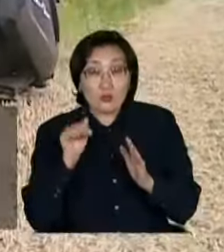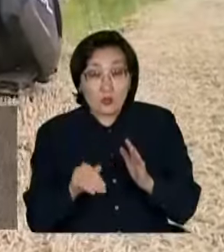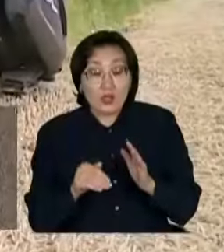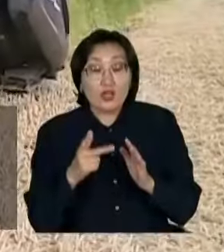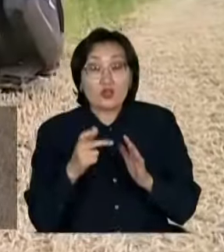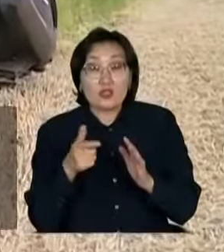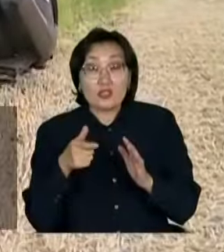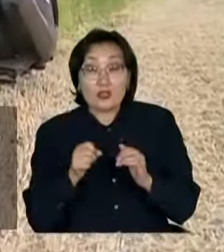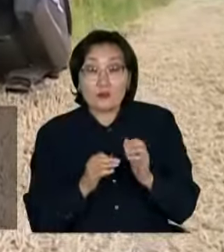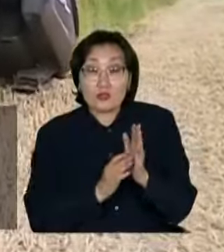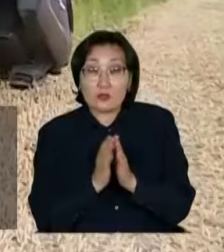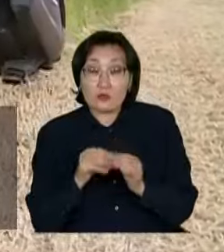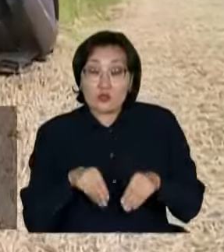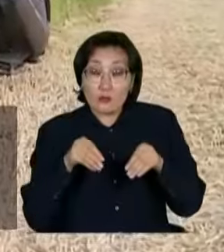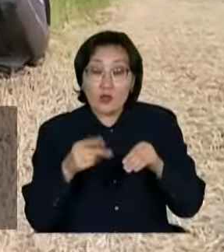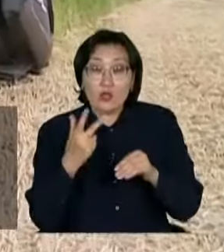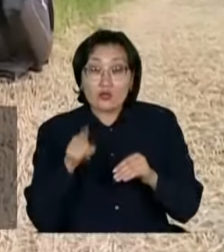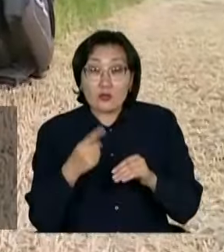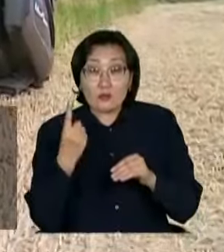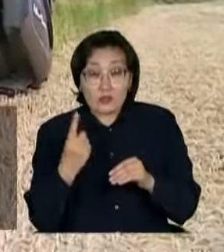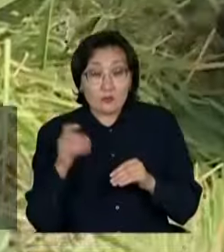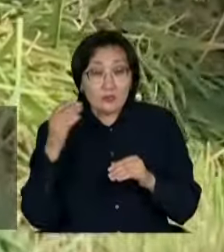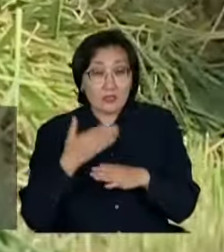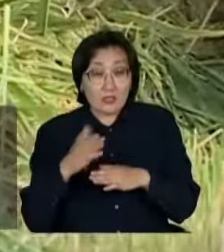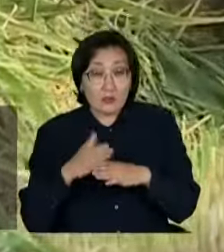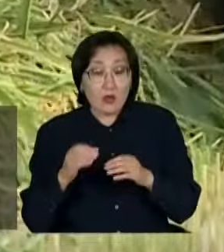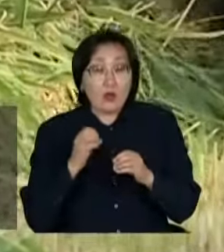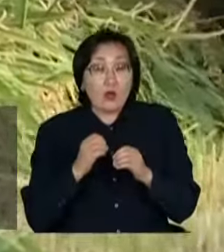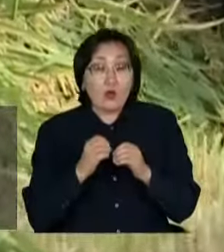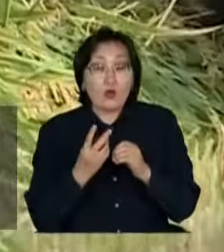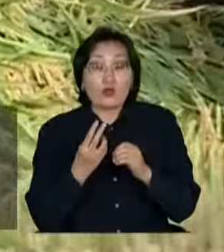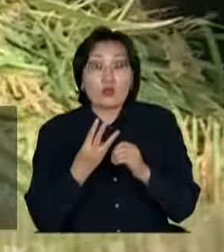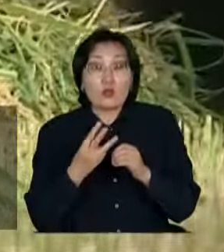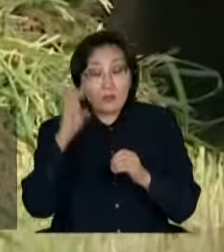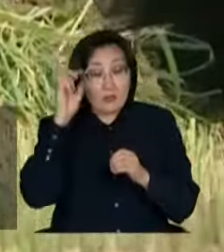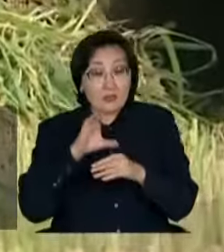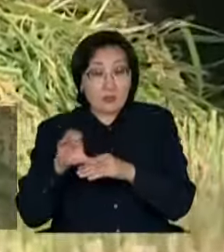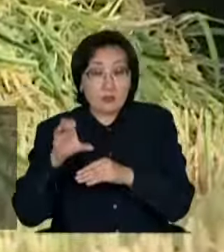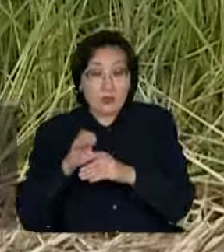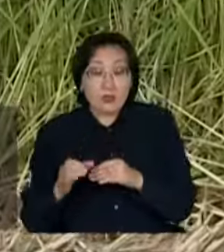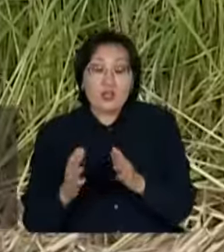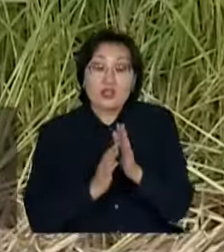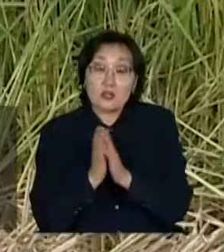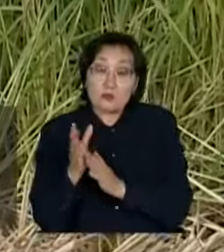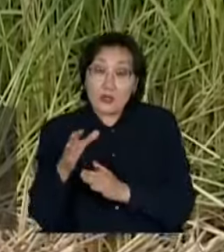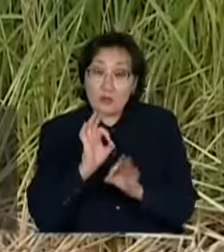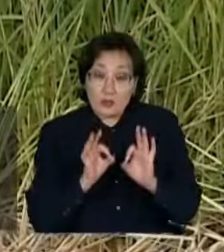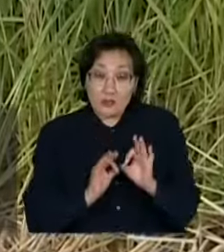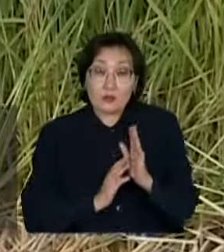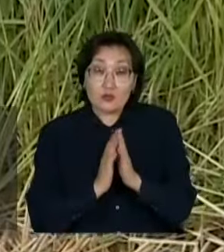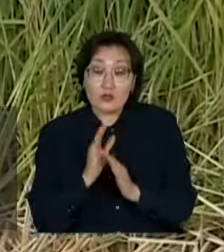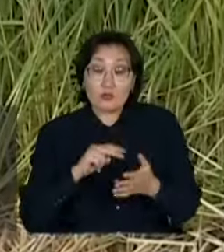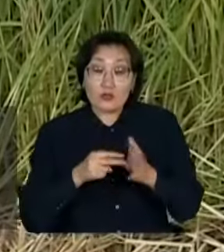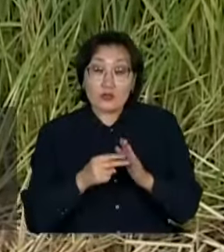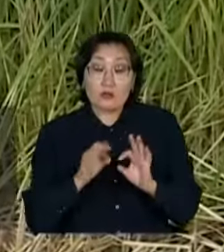еккен. Былтыр жиналған өнімнің 3-тен 1 бөлігі 13 мемлекетке экспортталыпты. Биыл шығым ойдағыдай дейді мұндағылар. Егер жоспар